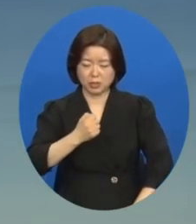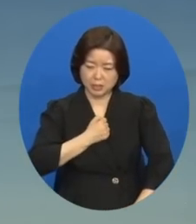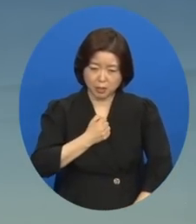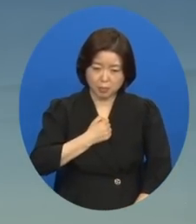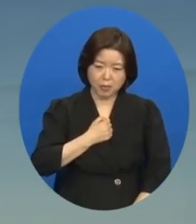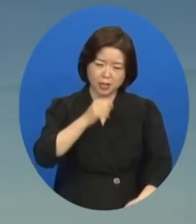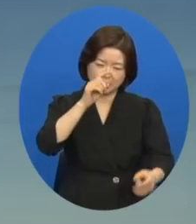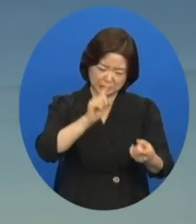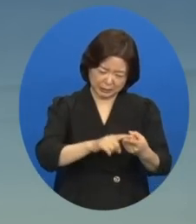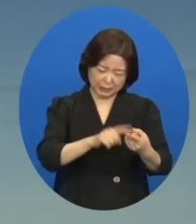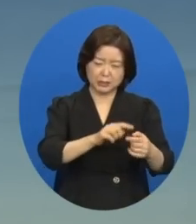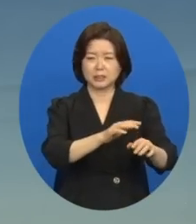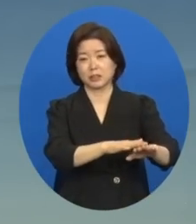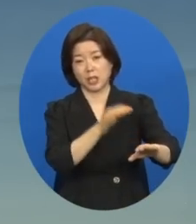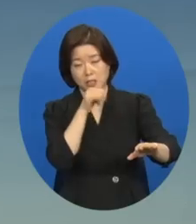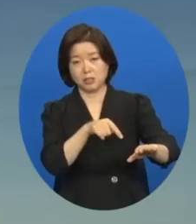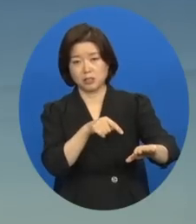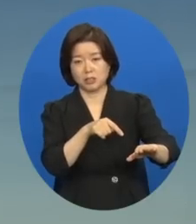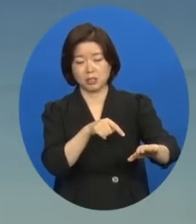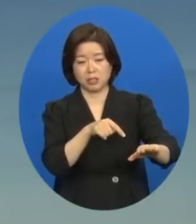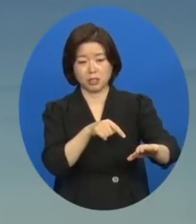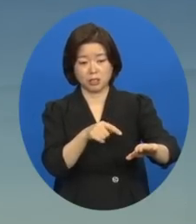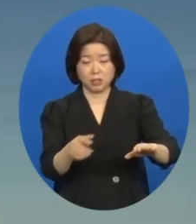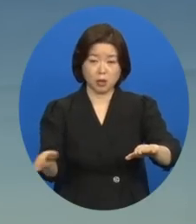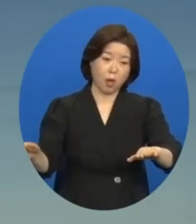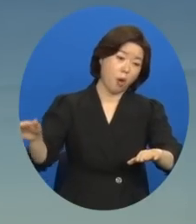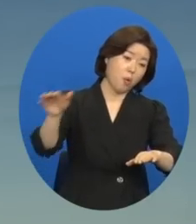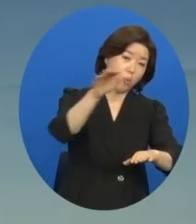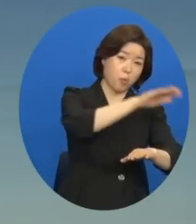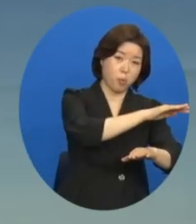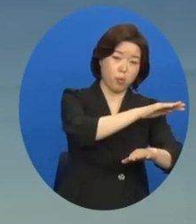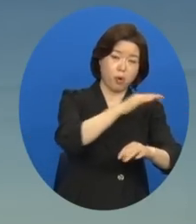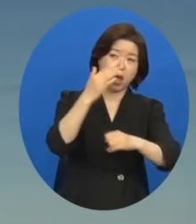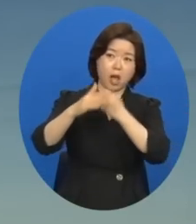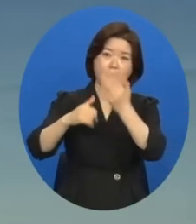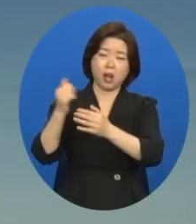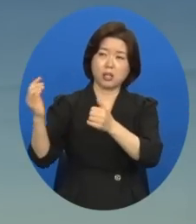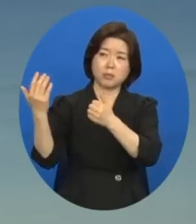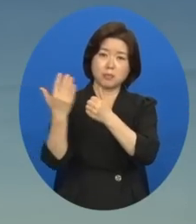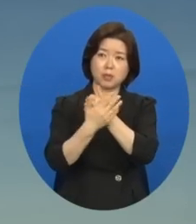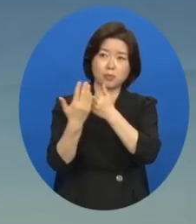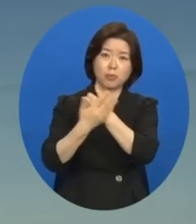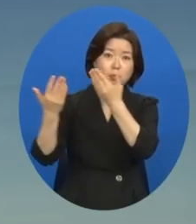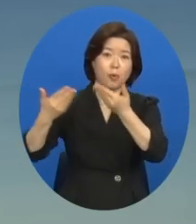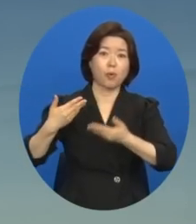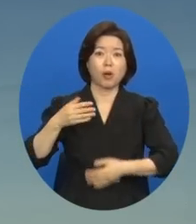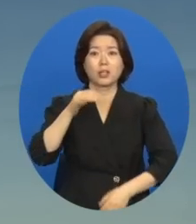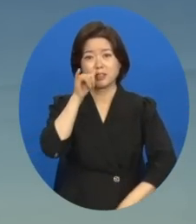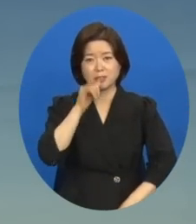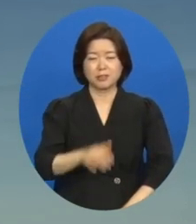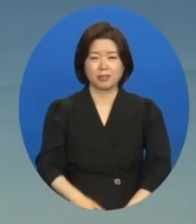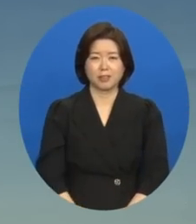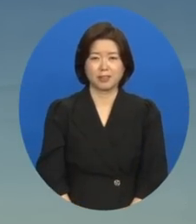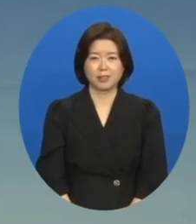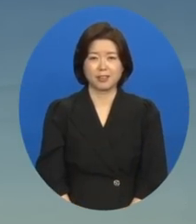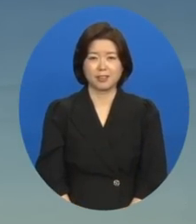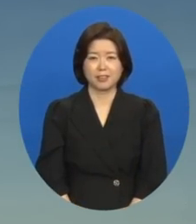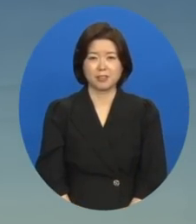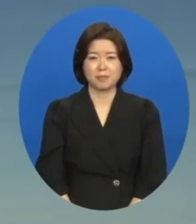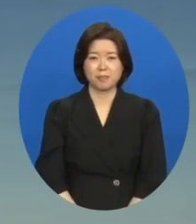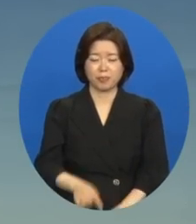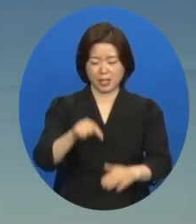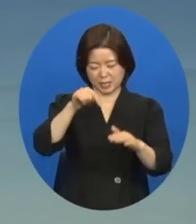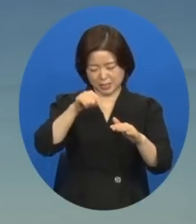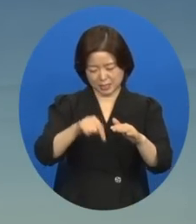그대로 있는데 그것을 덮고도 남는 하나님의 위로가 있더라고요. 그